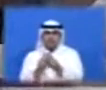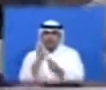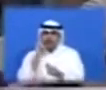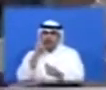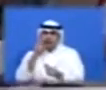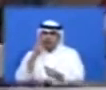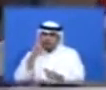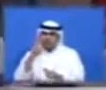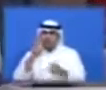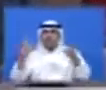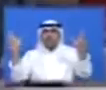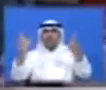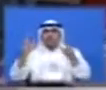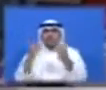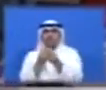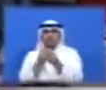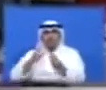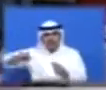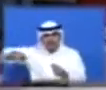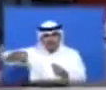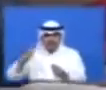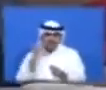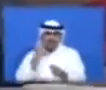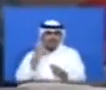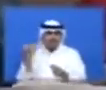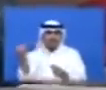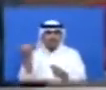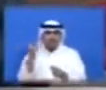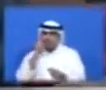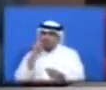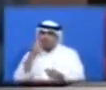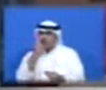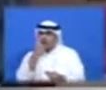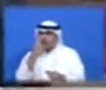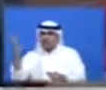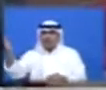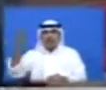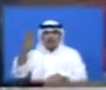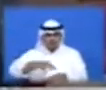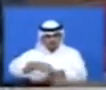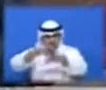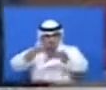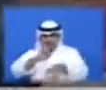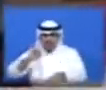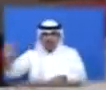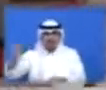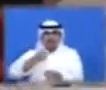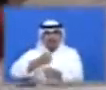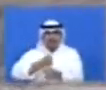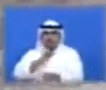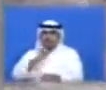الإذاعة أو التلفزيون، وأيضا تسهيل عمل الإعلاميين، كما سيتم افتتاح مركزا